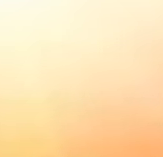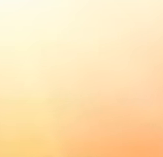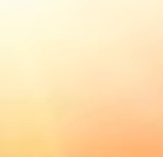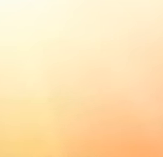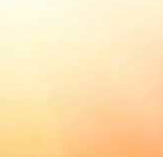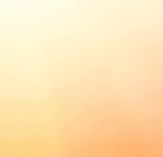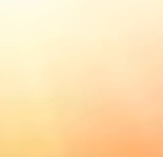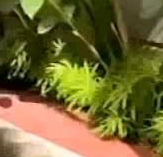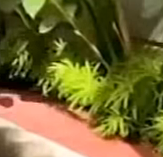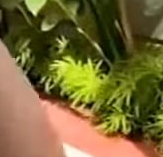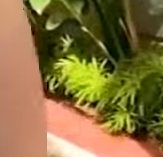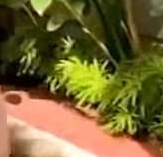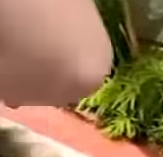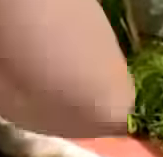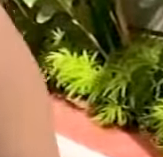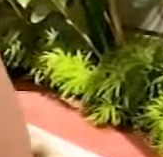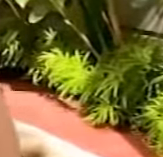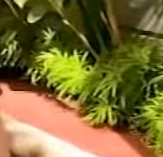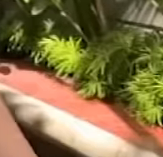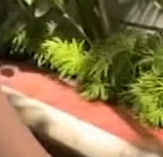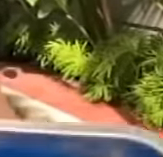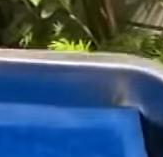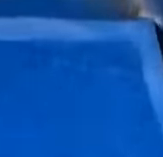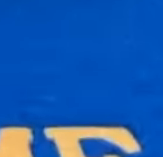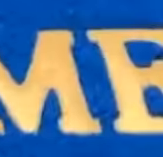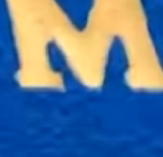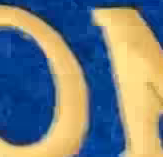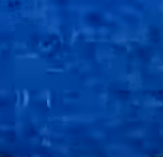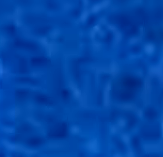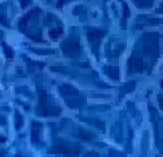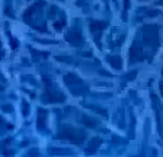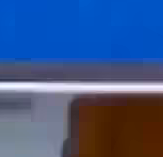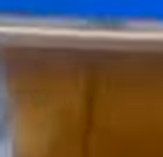ang buong maghapon ay tiyak na sisigla.